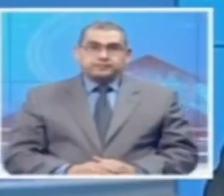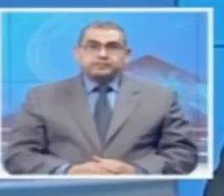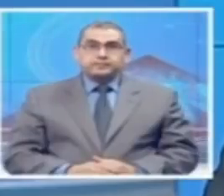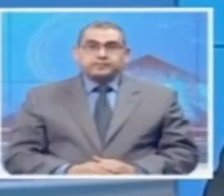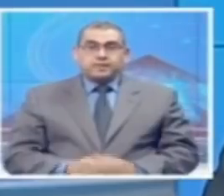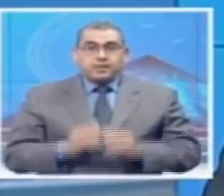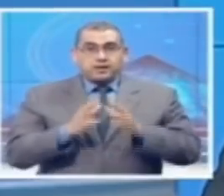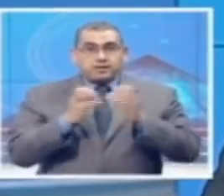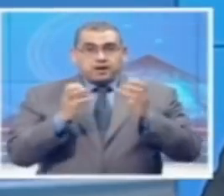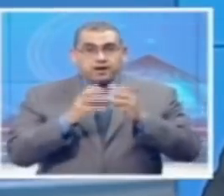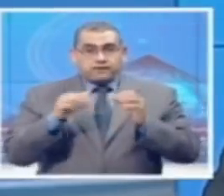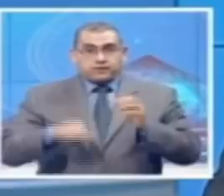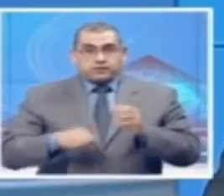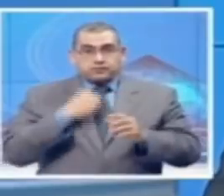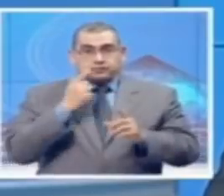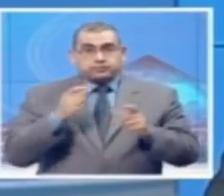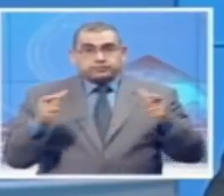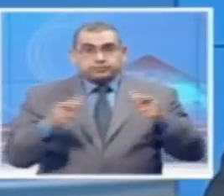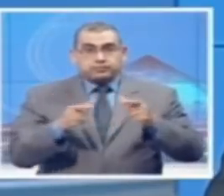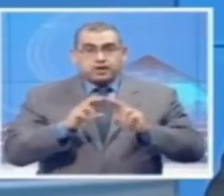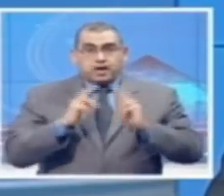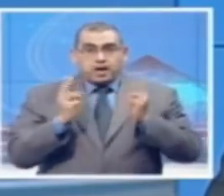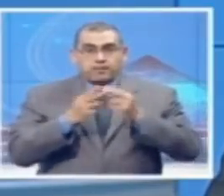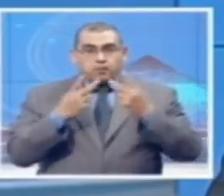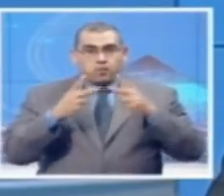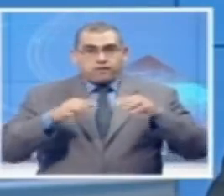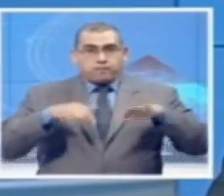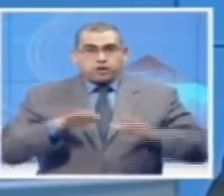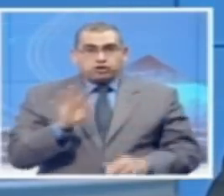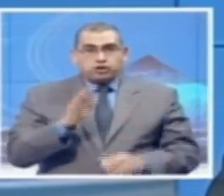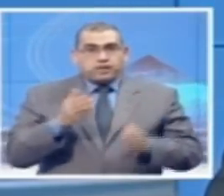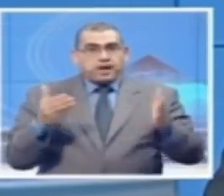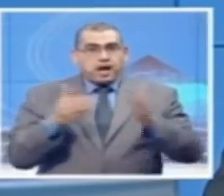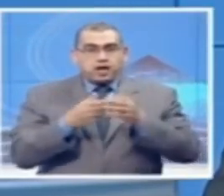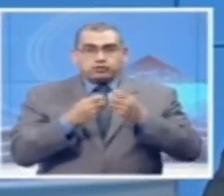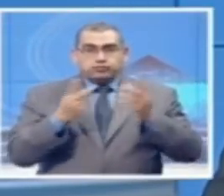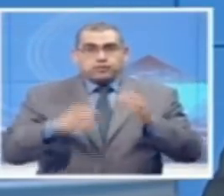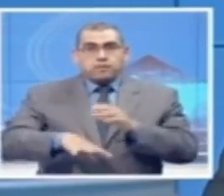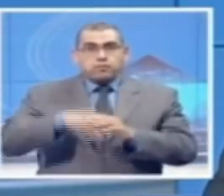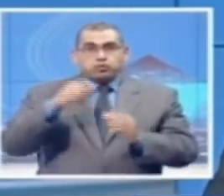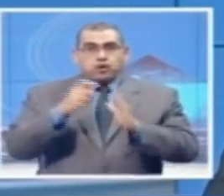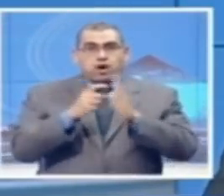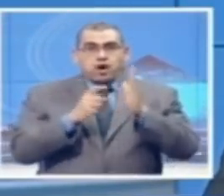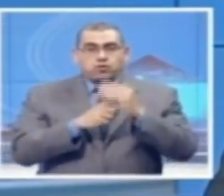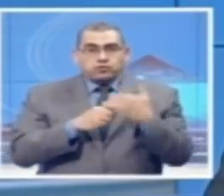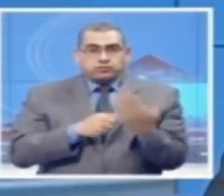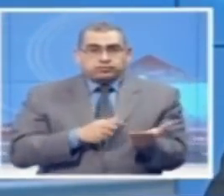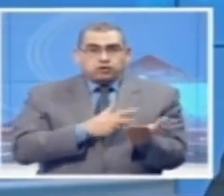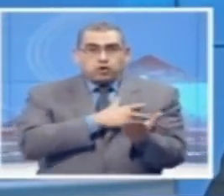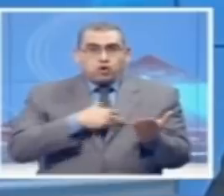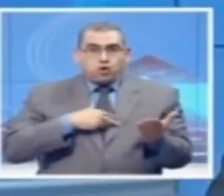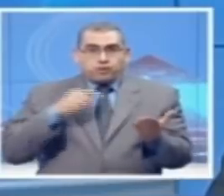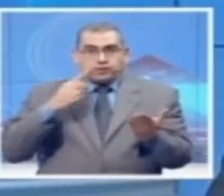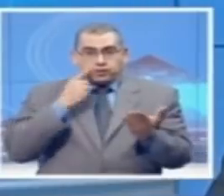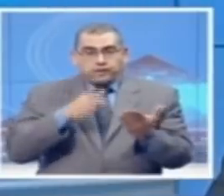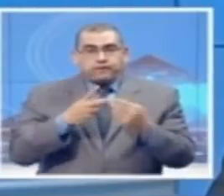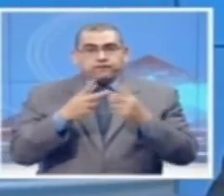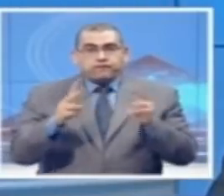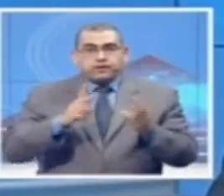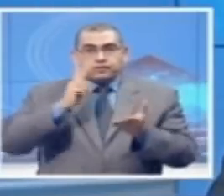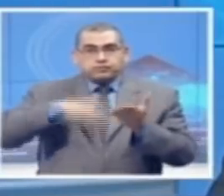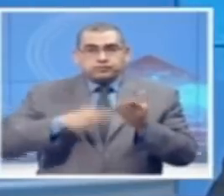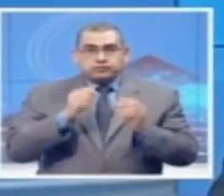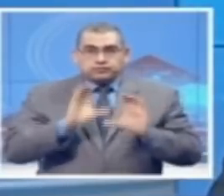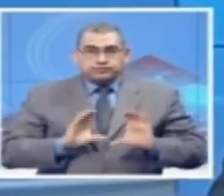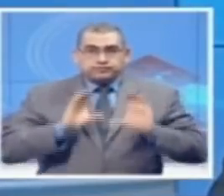إلى التفاصيل، خلال جلسته العامة وافق مجلس النواب نهائيا على مشروع قانون مقدم من الحكومة بشأن فتح اعتماد